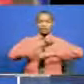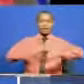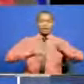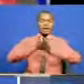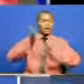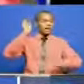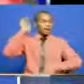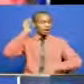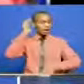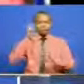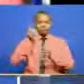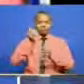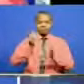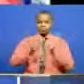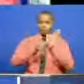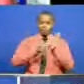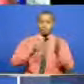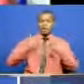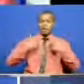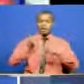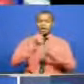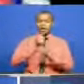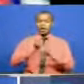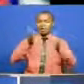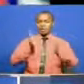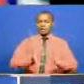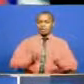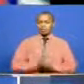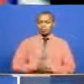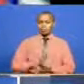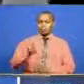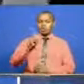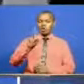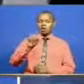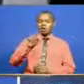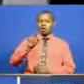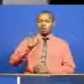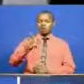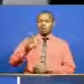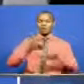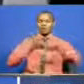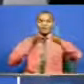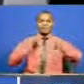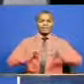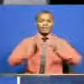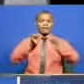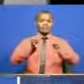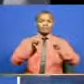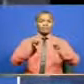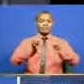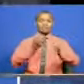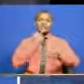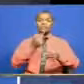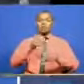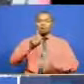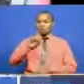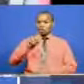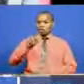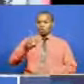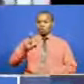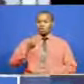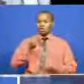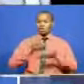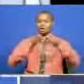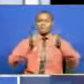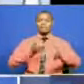cha wahudumu hao wanaogoma. Atoli alisema kuwa bila wahudumu hao nchi hii haitashinda vita dhidi ya janga la